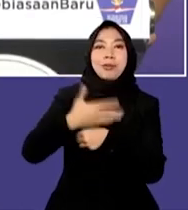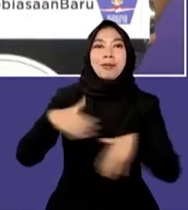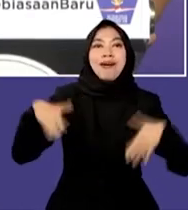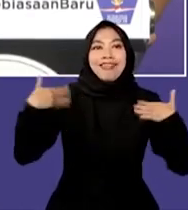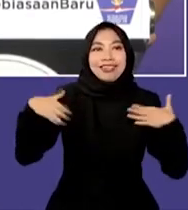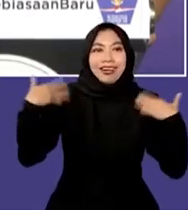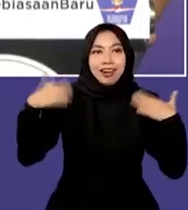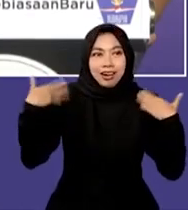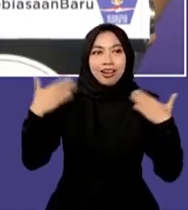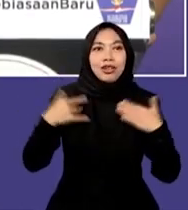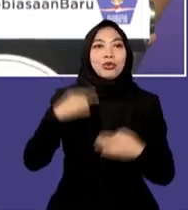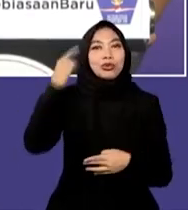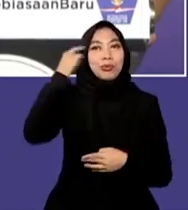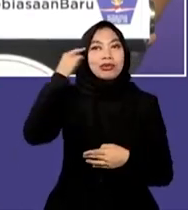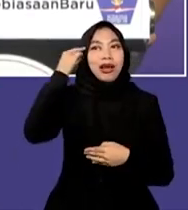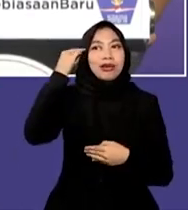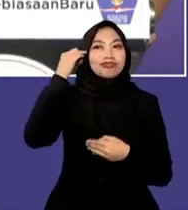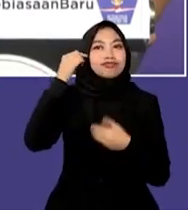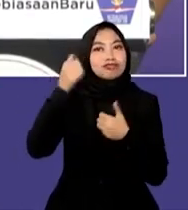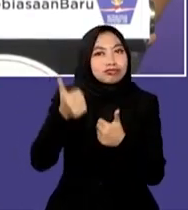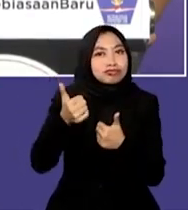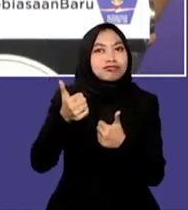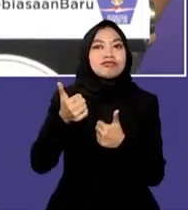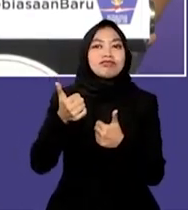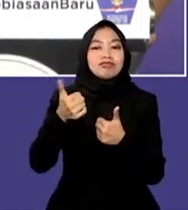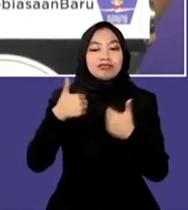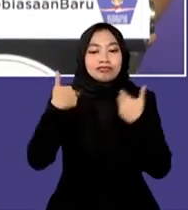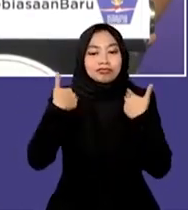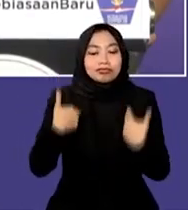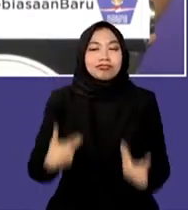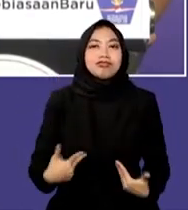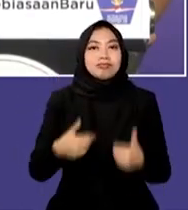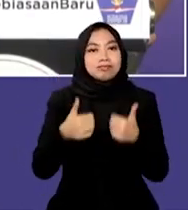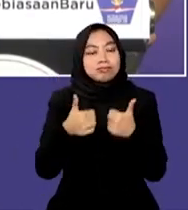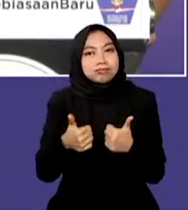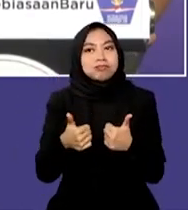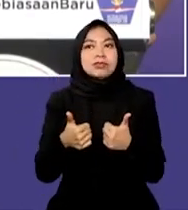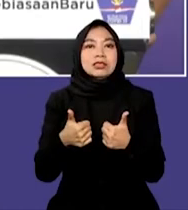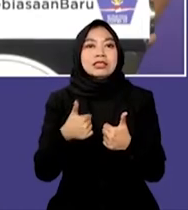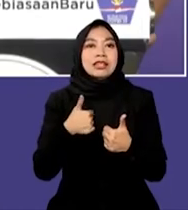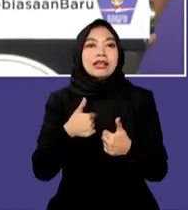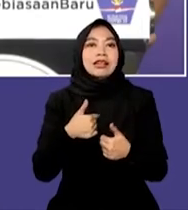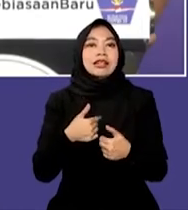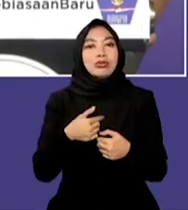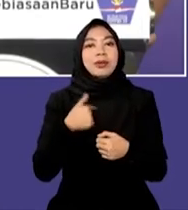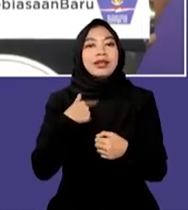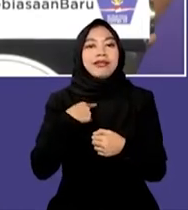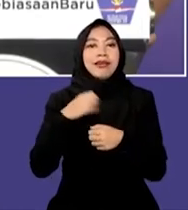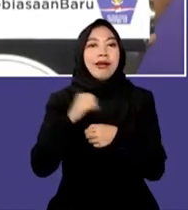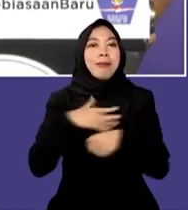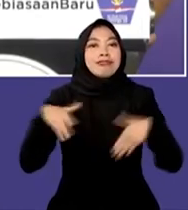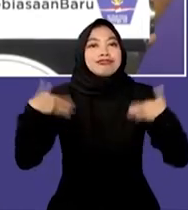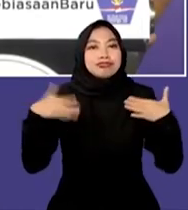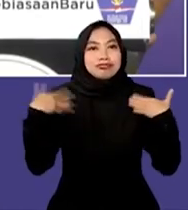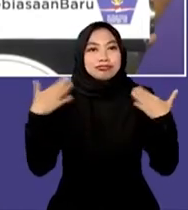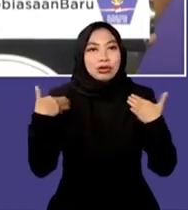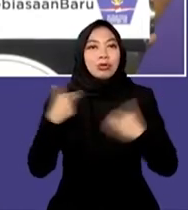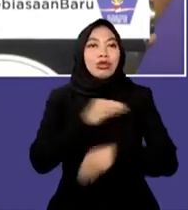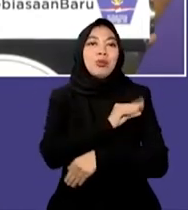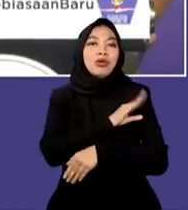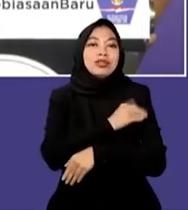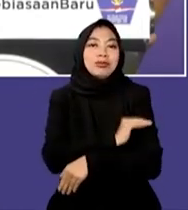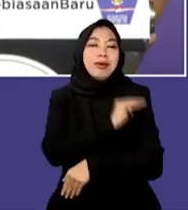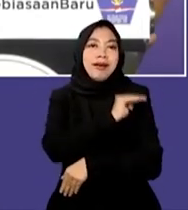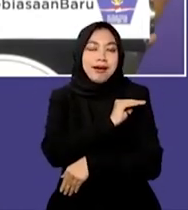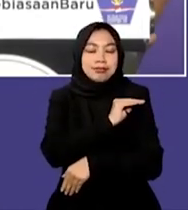suasana mental fisik dari para penonton dan masyarakatnya juga ditingkatkan bioskop cinema